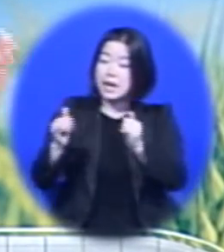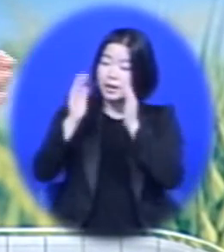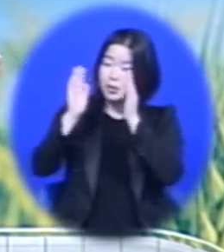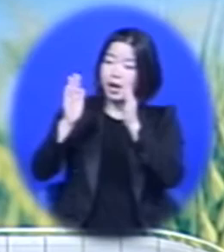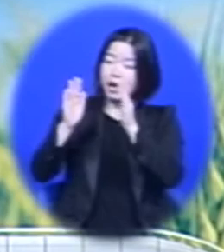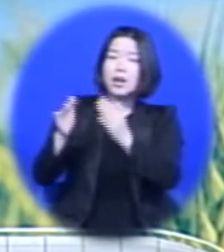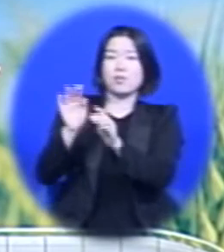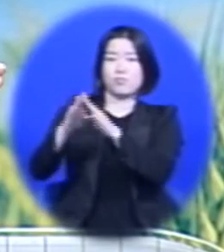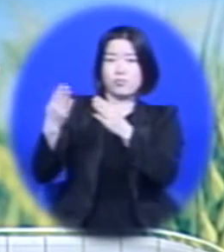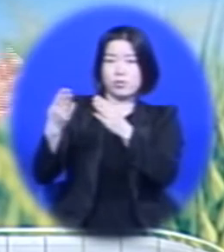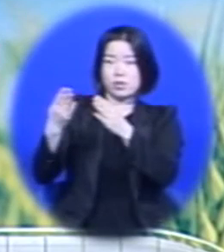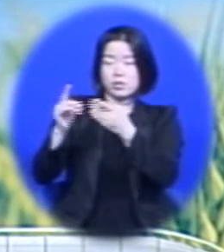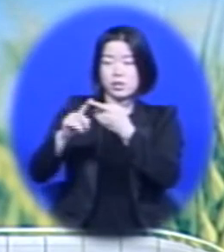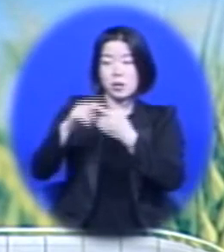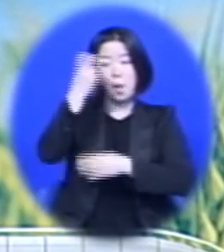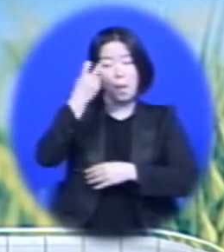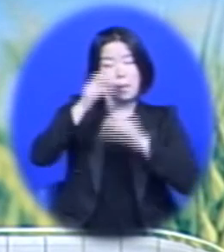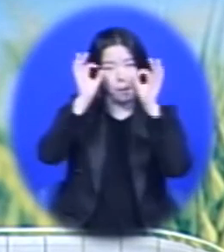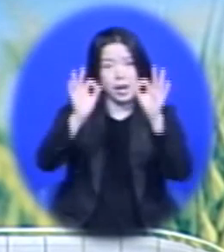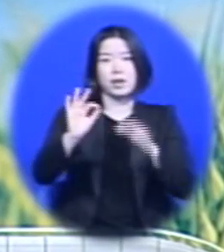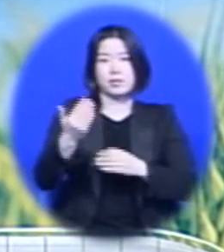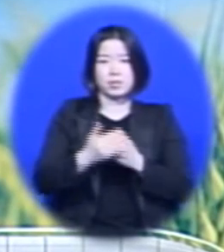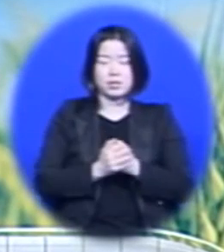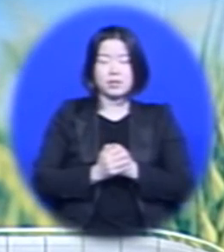문이 열렸는지를 점검해 보라는 것입니다.